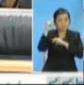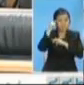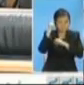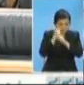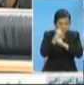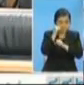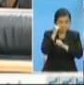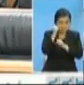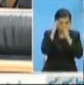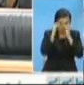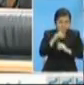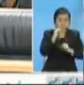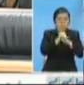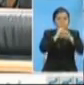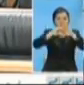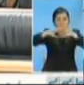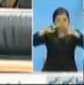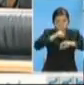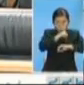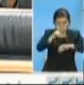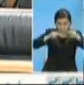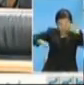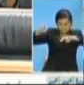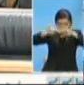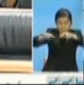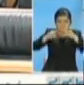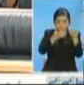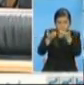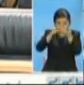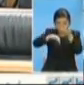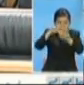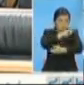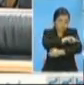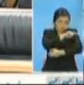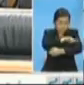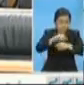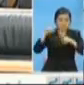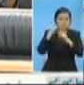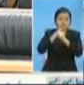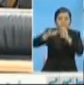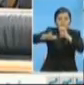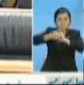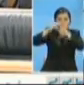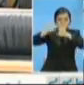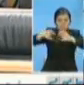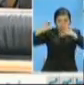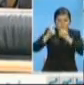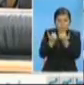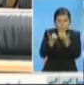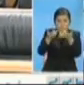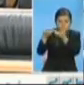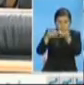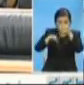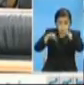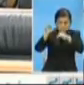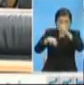งเจ้าหน้าที่รัฐก็ต้องไปกำกับโรงสีที่เป็นโรงรับจำนำและผมต้องย้ำว่าขนาดนี้โรงสีได้กระทำในนามของรัฐ